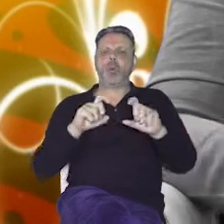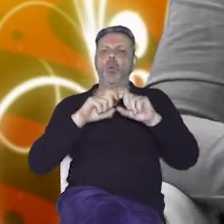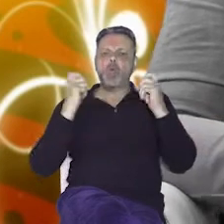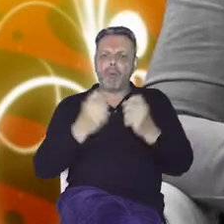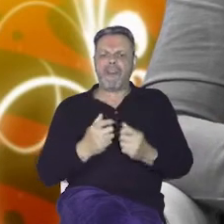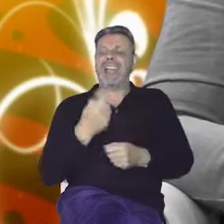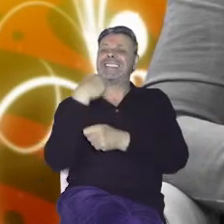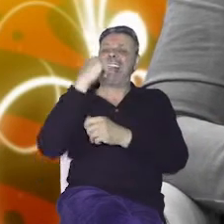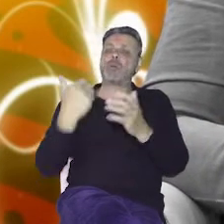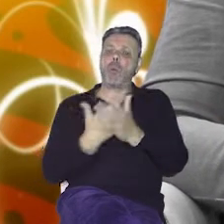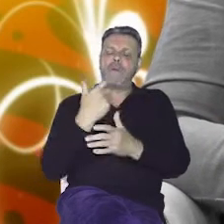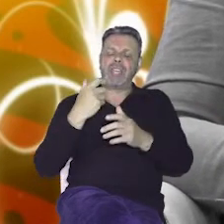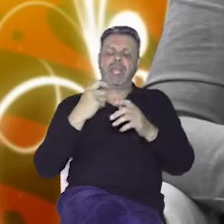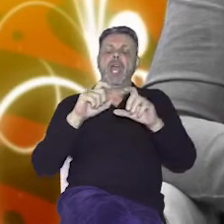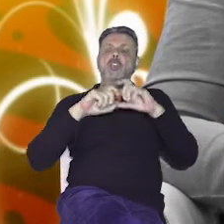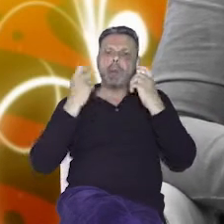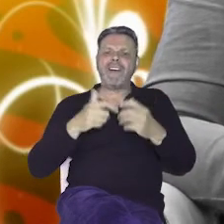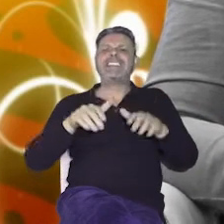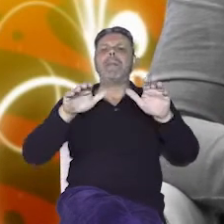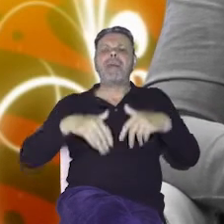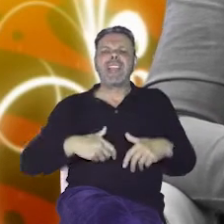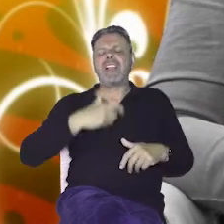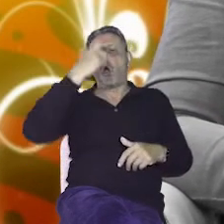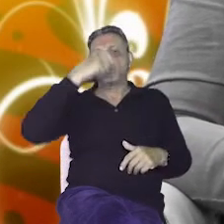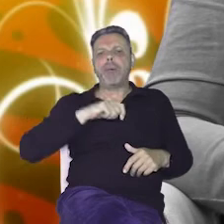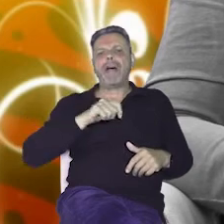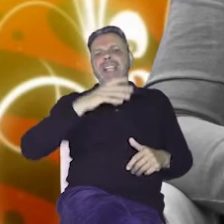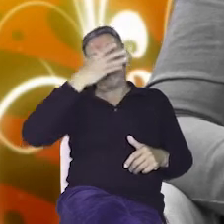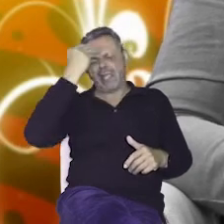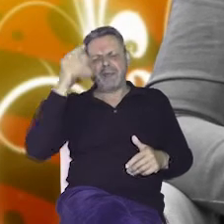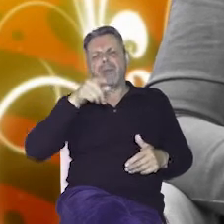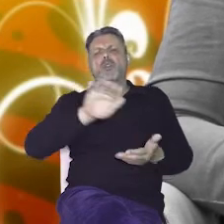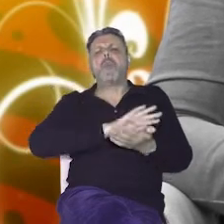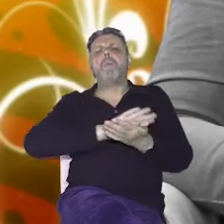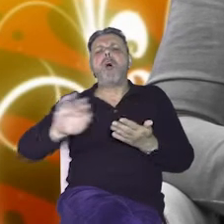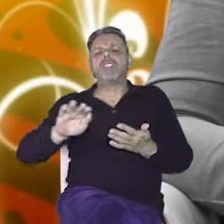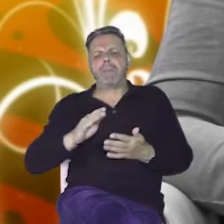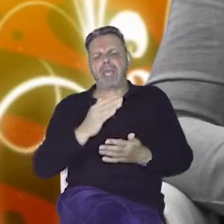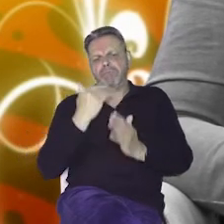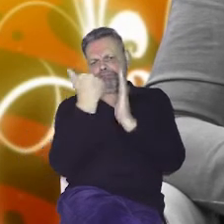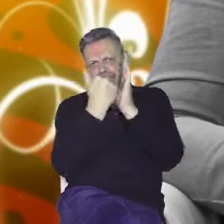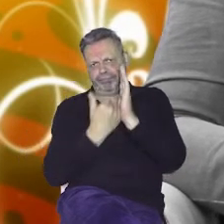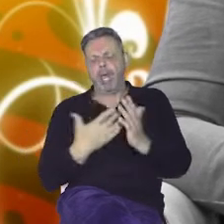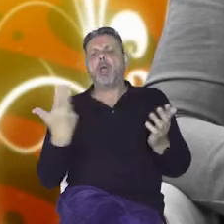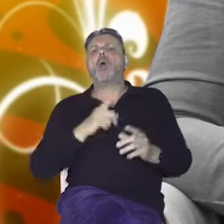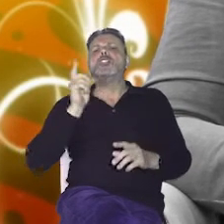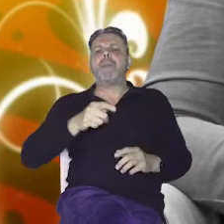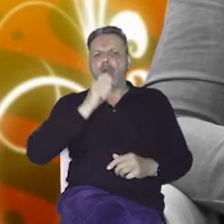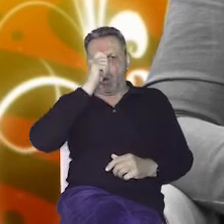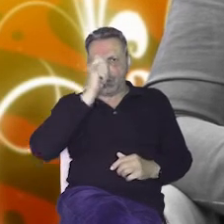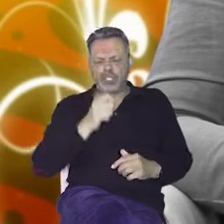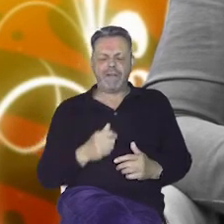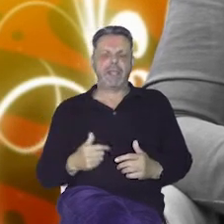novih domova za prihvat osoba s demencijom. Dakle, to su posebni standardi koji se moraju poštivati. Dakle, mi